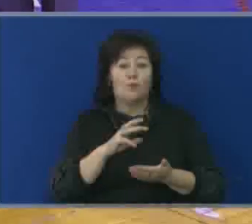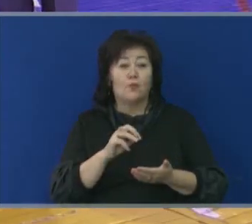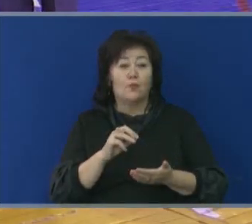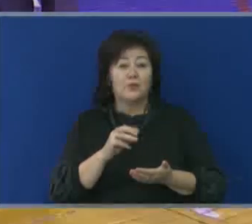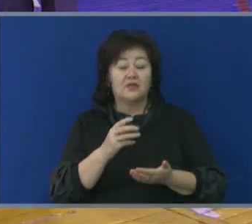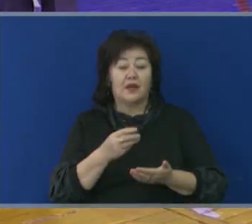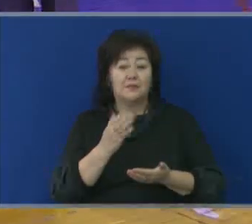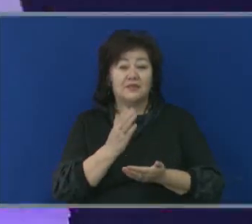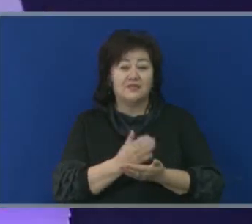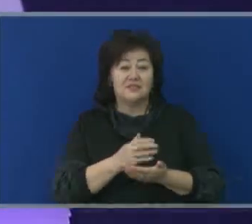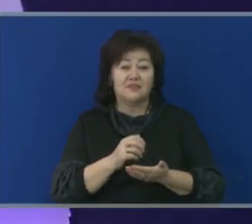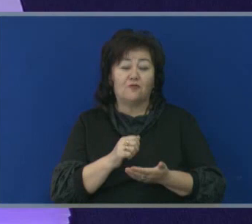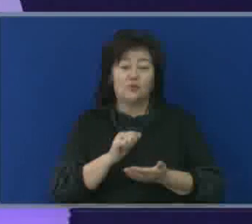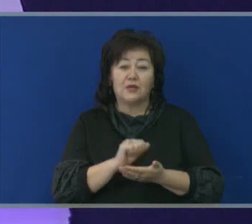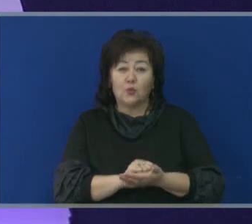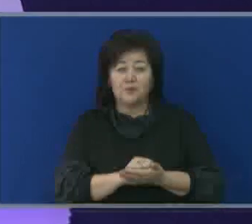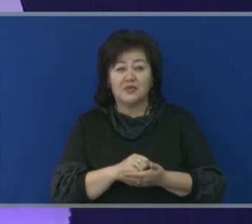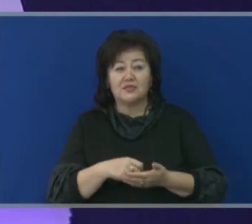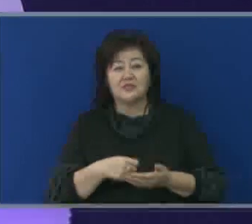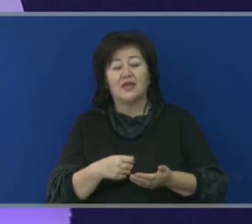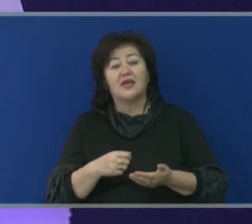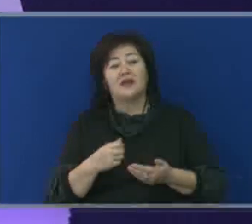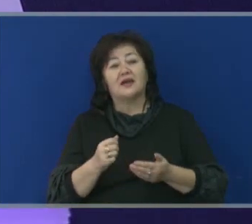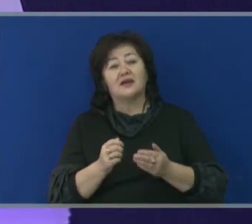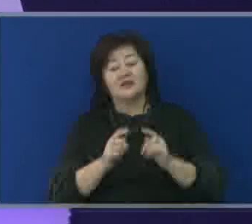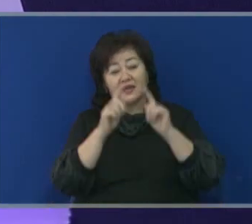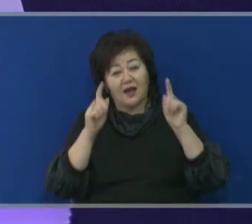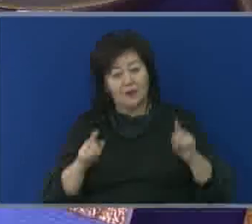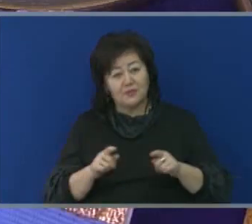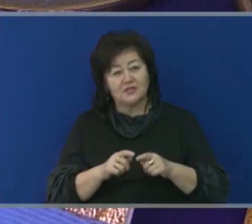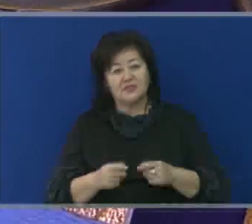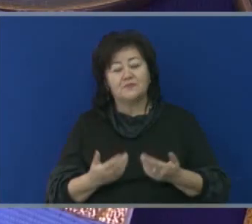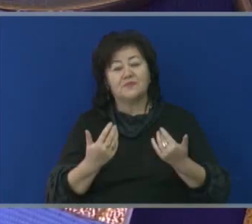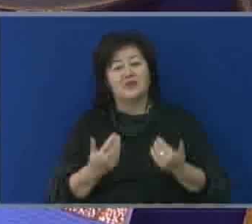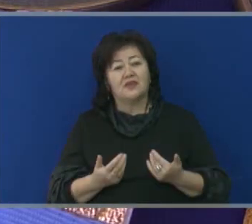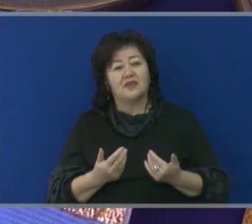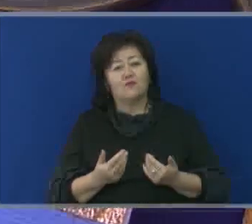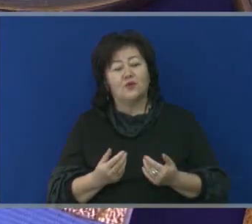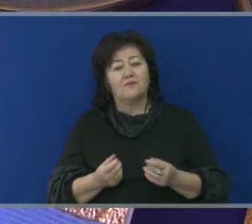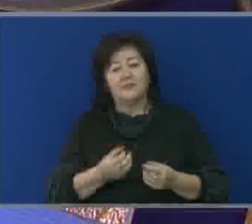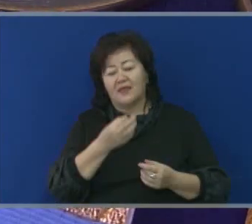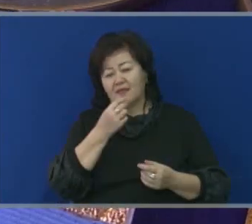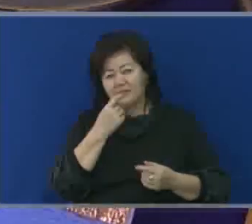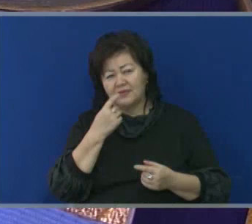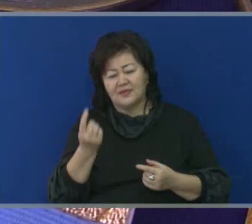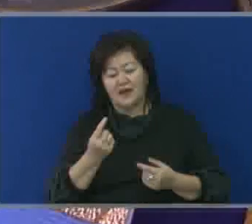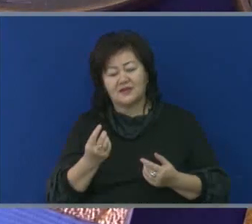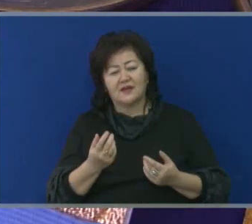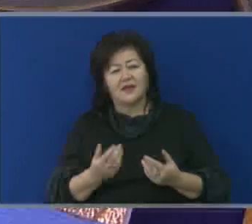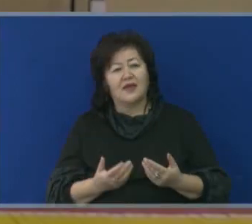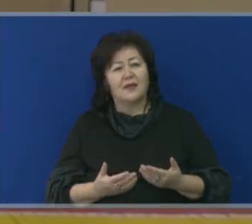его клюшка, документы и грамоты. Проводимый турнир в честь памяти легендарного хоккеиста является ярким подтверждением